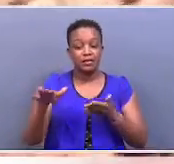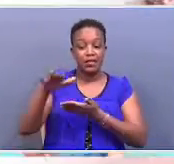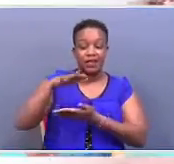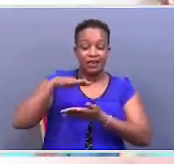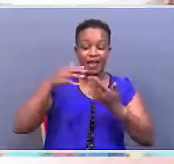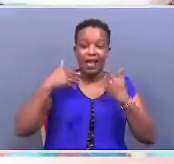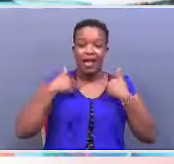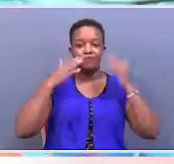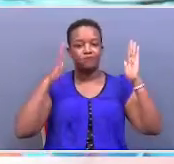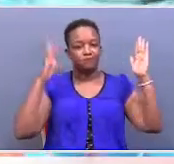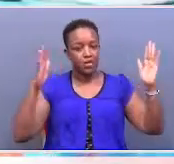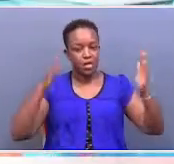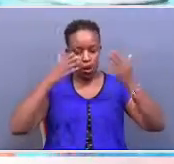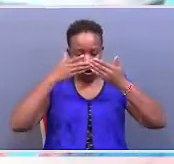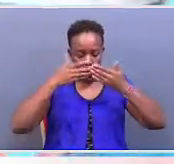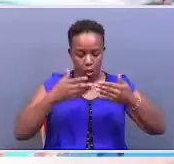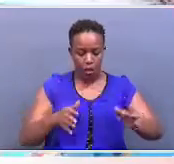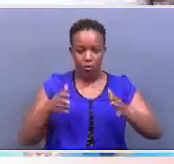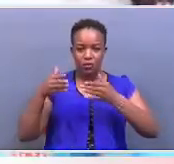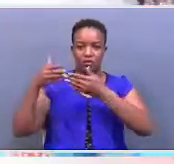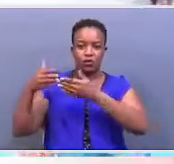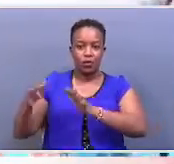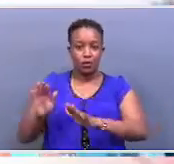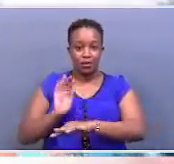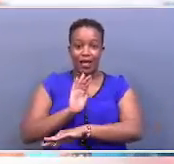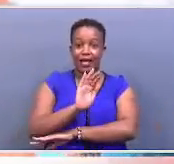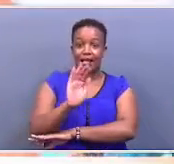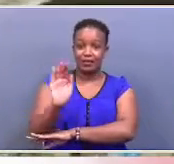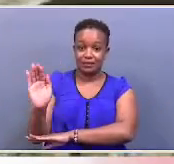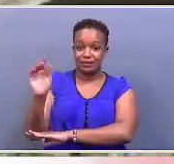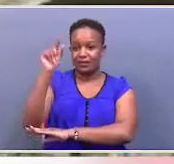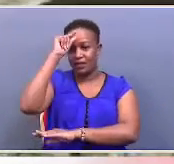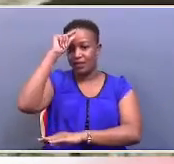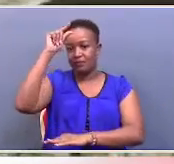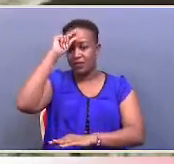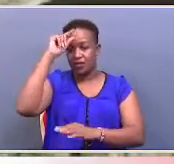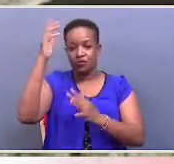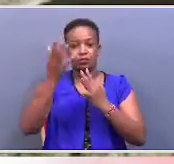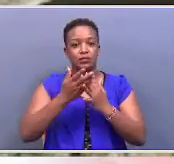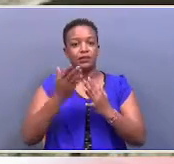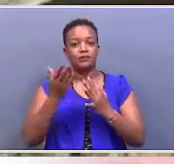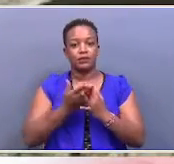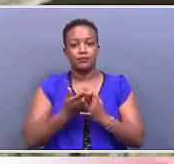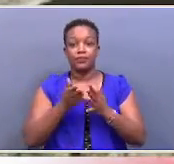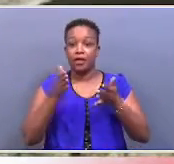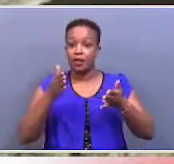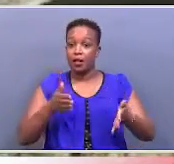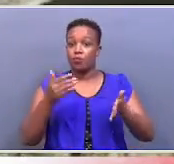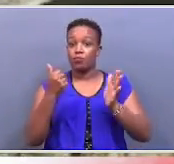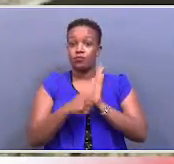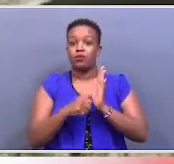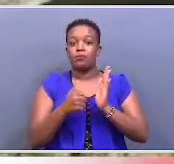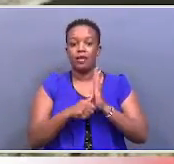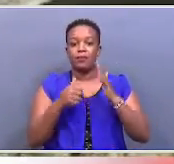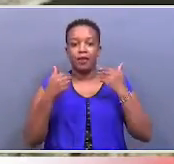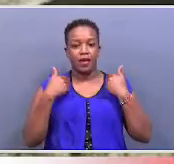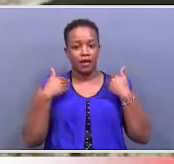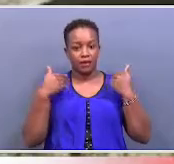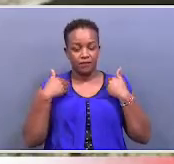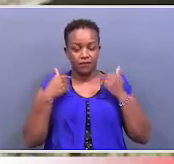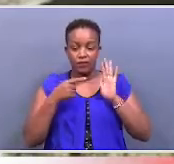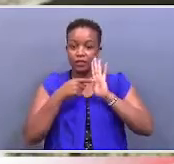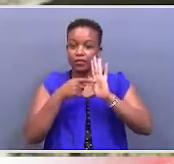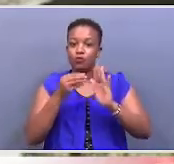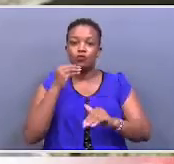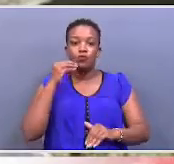losses and are now urging the government to intervene. Sasa tumepata shinda kama kwangu wakati huu, hakuna